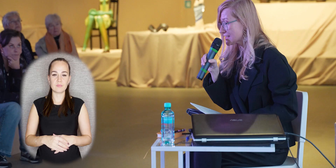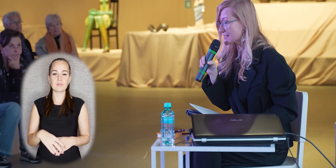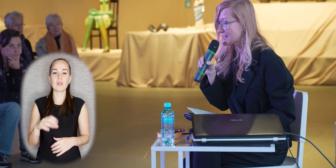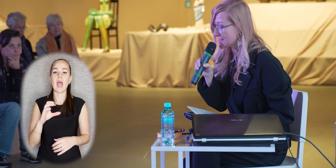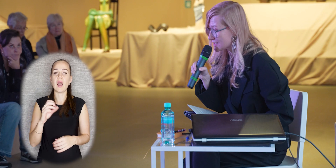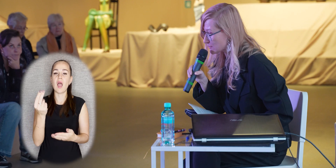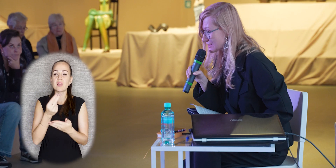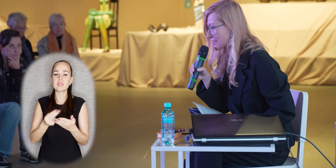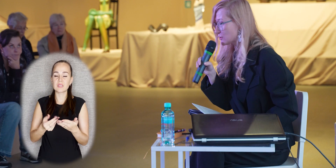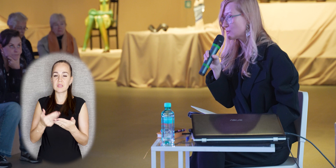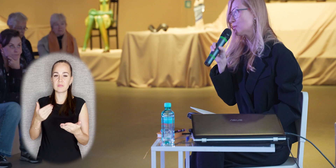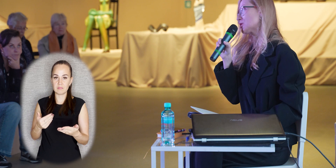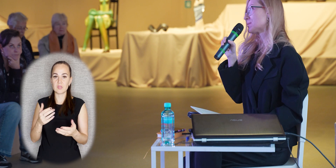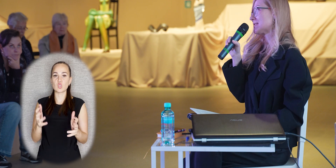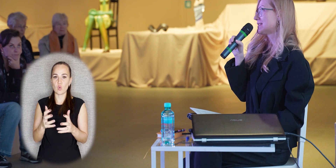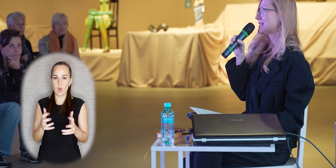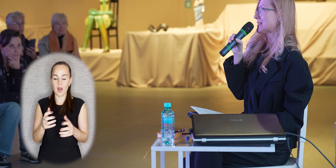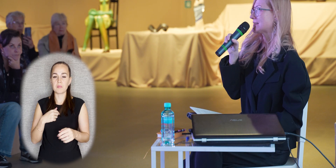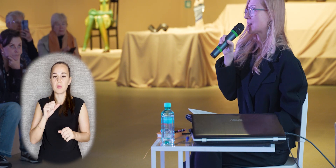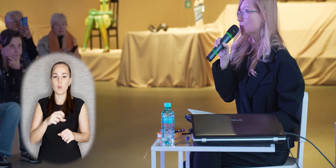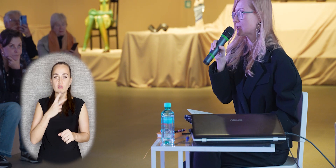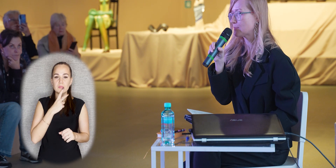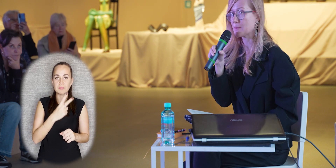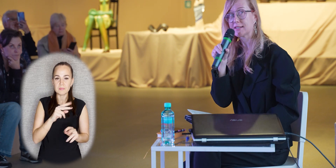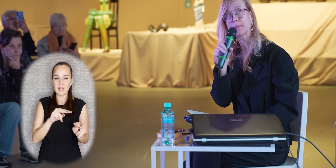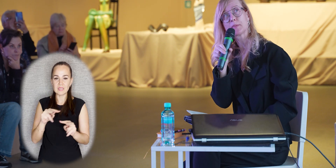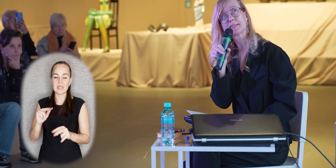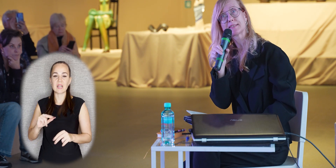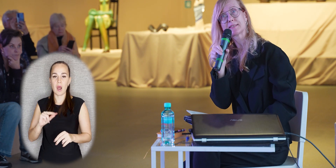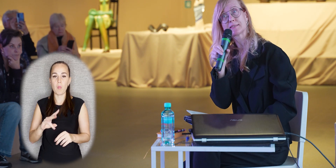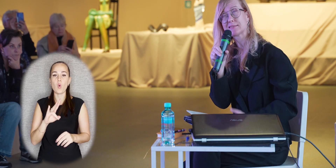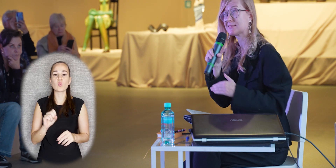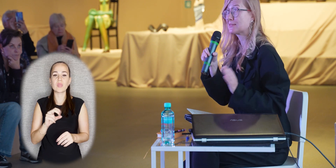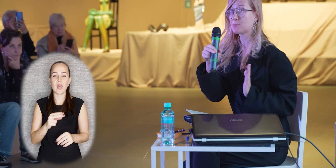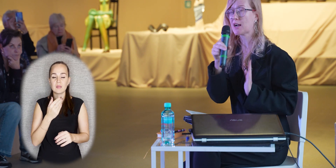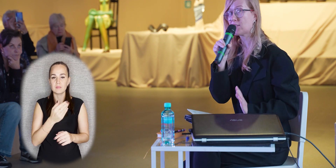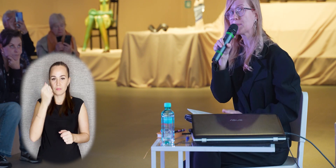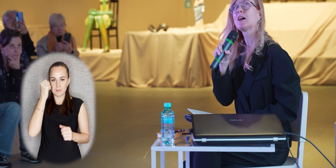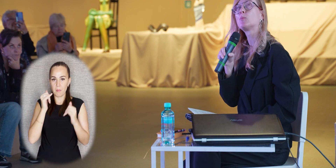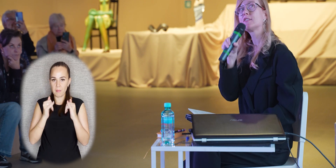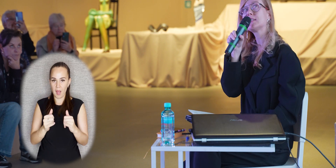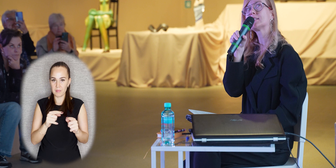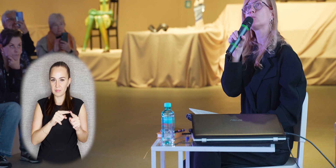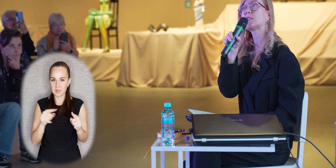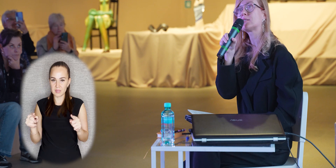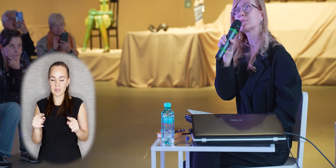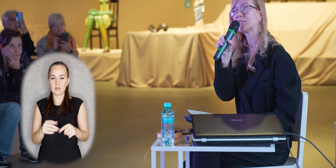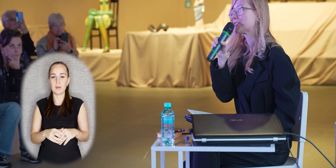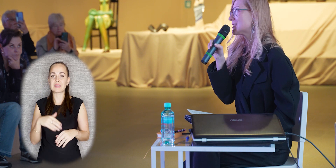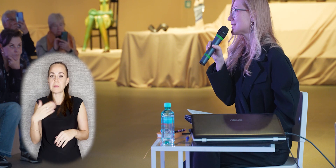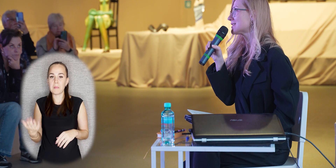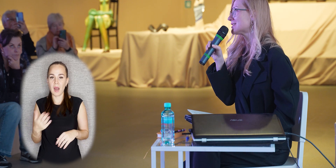говорила, что эскизы сохранились, благодаря которым мы можем проследить работу над памятником. Справа мы видим